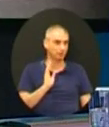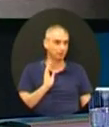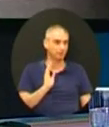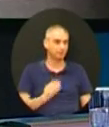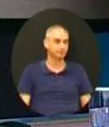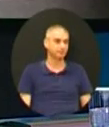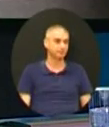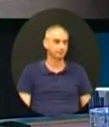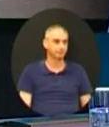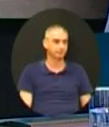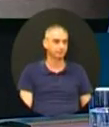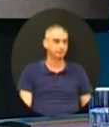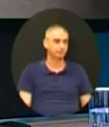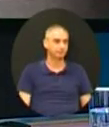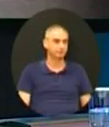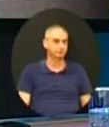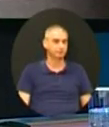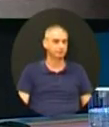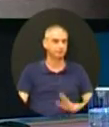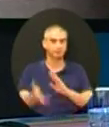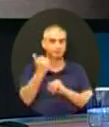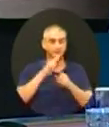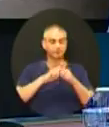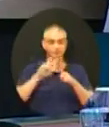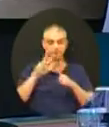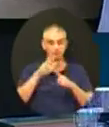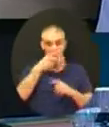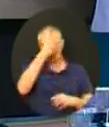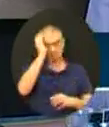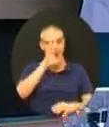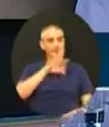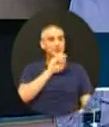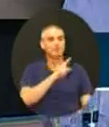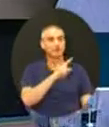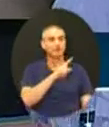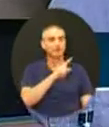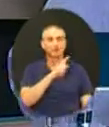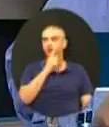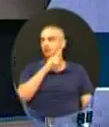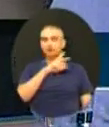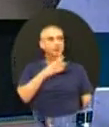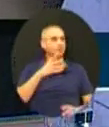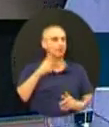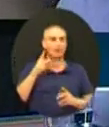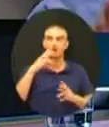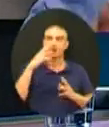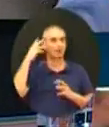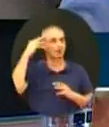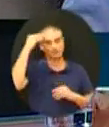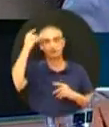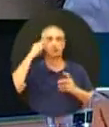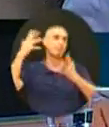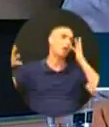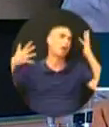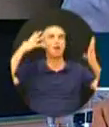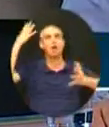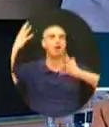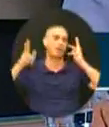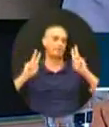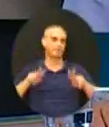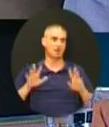ונאמר ב-60 שניות שלפני 3 חודשים כשטראמפ נבחר, ההיסטריה במסדרונות ברמאללה הייתה